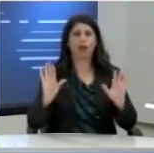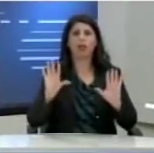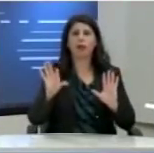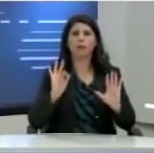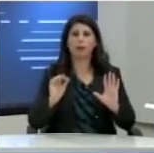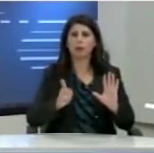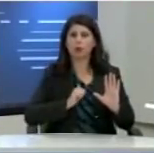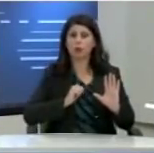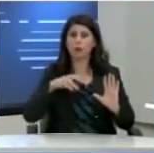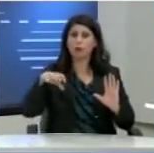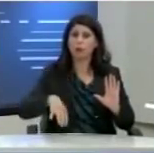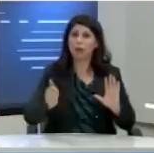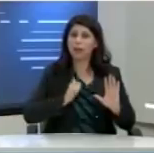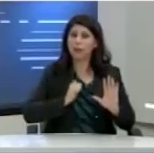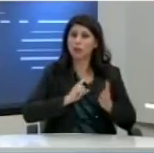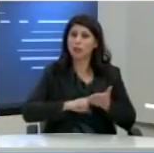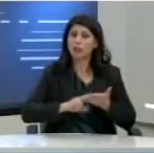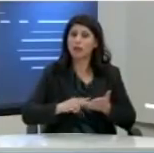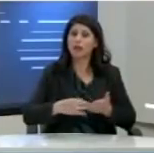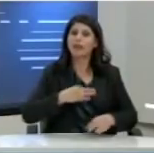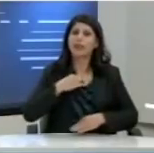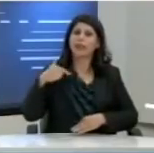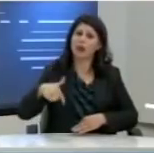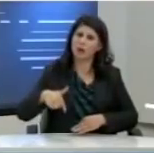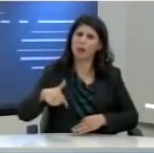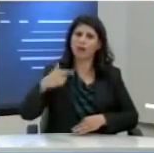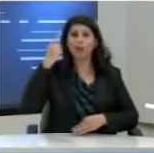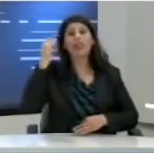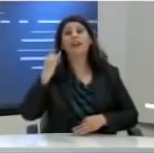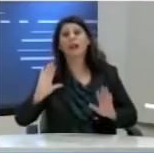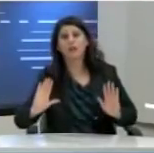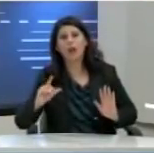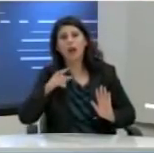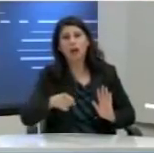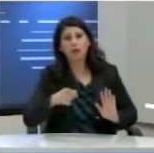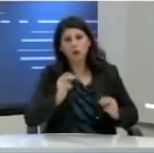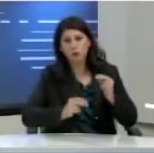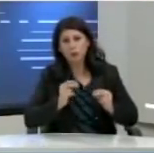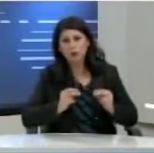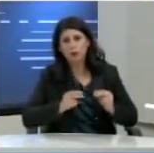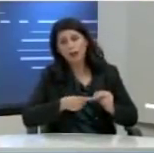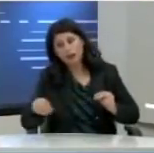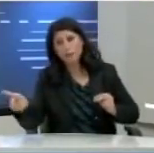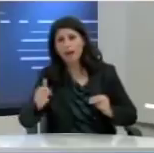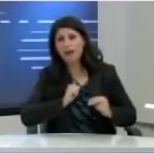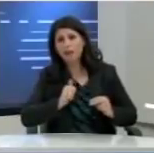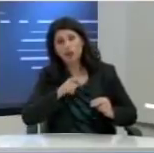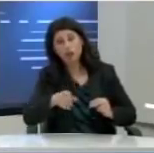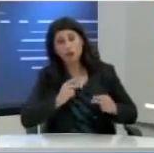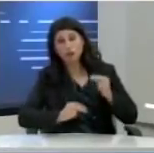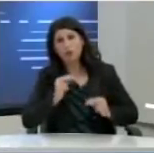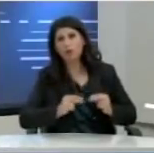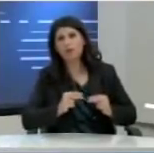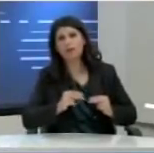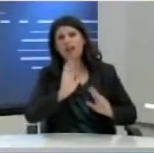τον ιδιωτικό τομέα, την ιδιωτική ασφάλιση, κύριε Γιακουμάτο, μην κάνετε, καταλαβαίνετε. Αυτός είναι ο καημός σας, είναι να πηγαίνουν όλοι στα ιδιωτικά. Αυτός είναι ο καημός